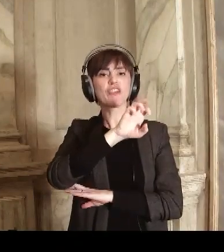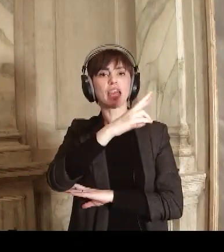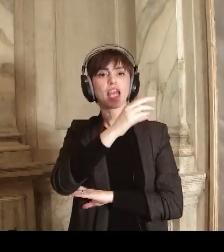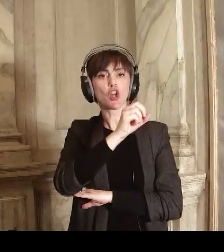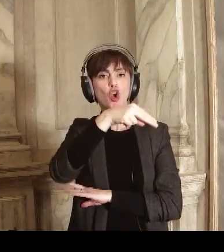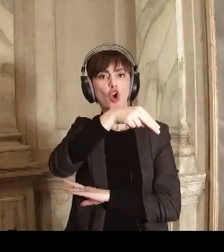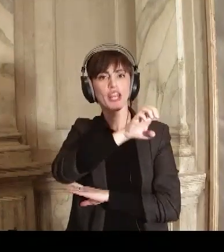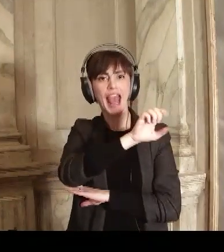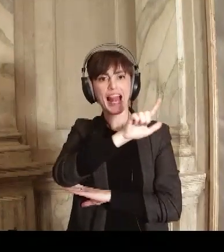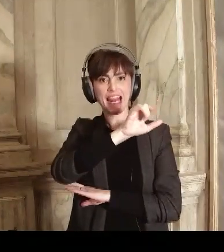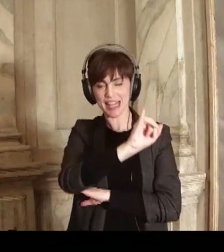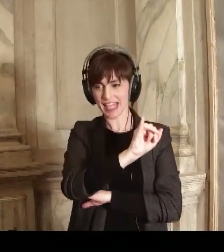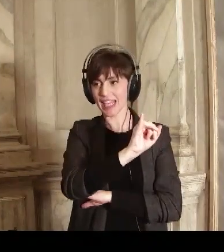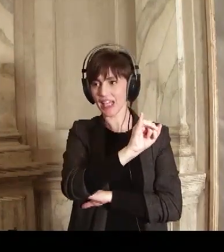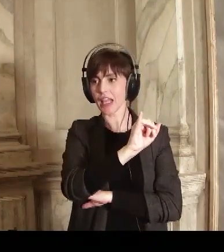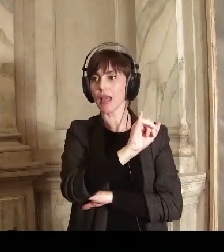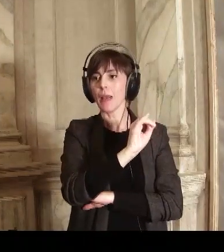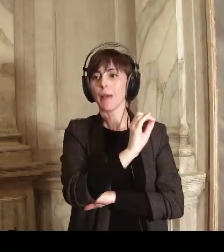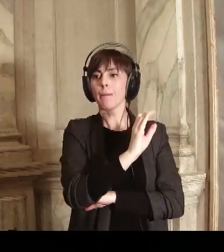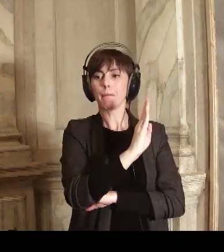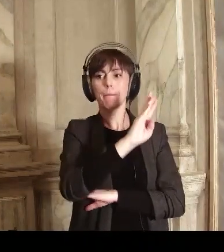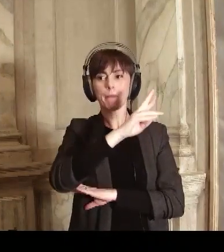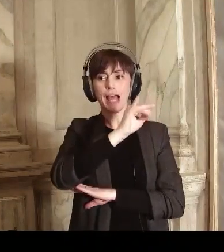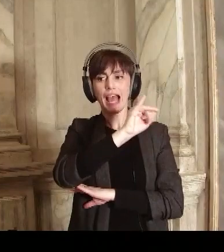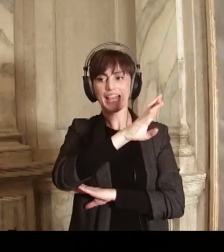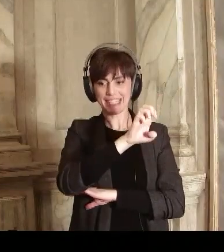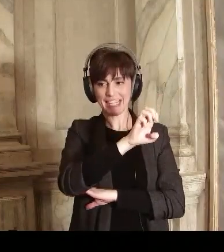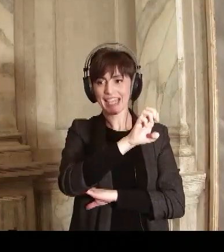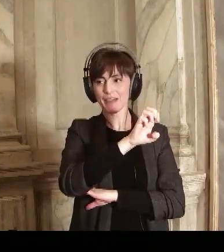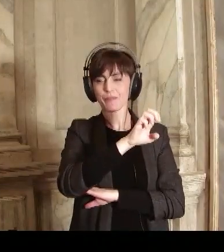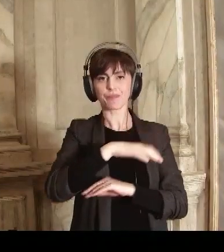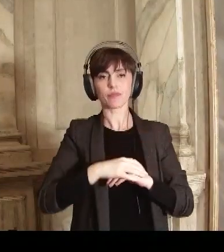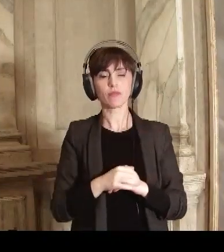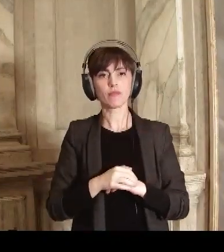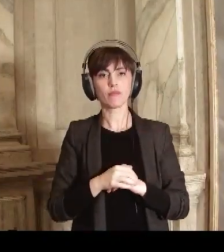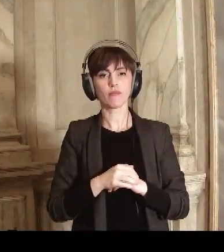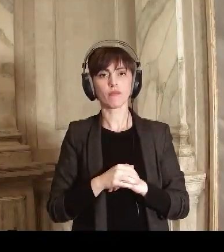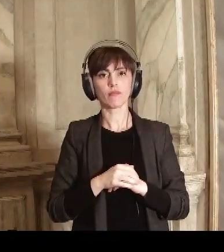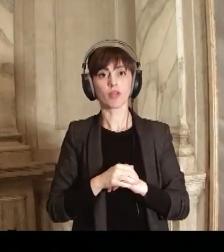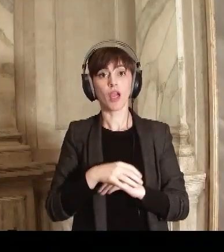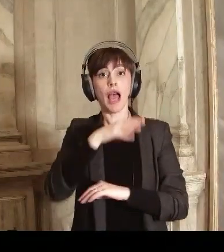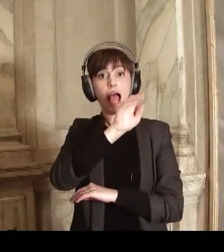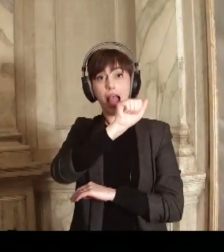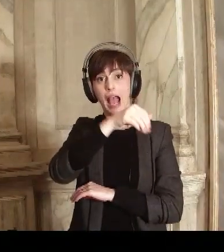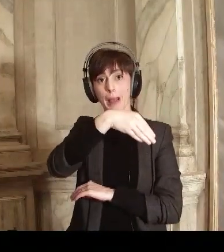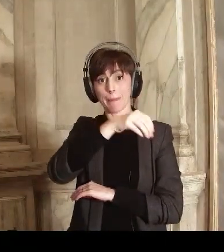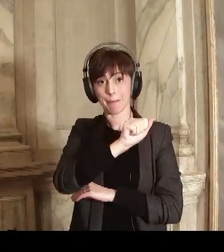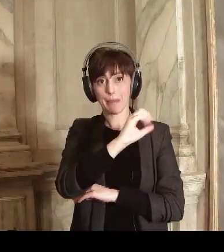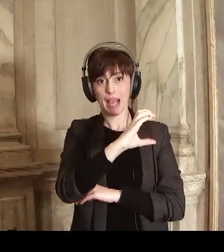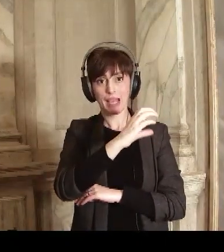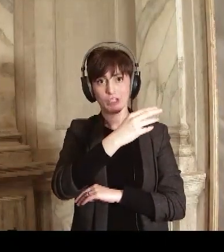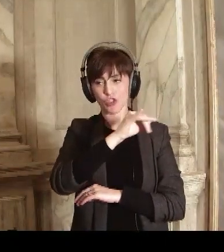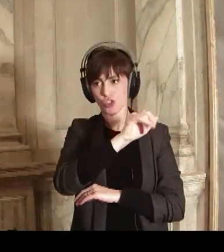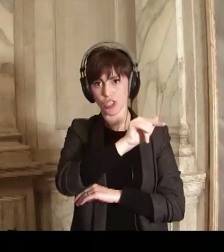Schmickler, accanto a prime italiane di Morton, Subotnik, Mariana Amaci e celebrati lavori